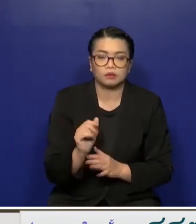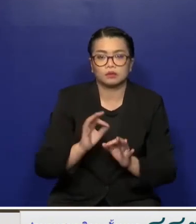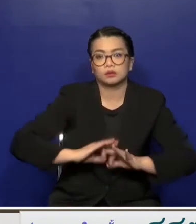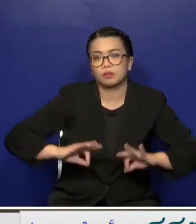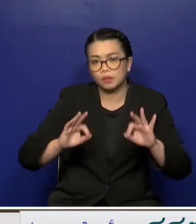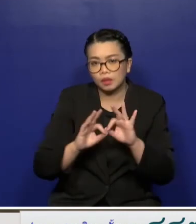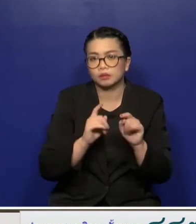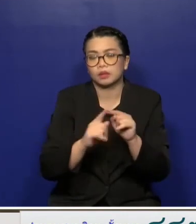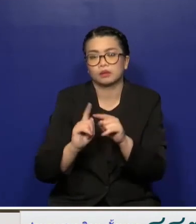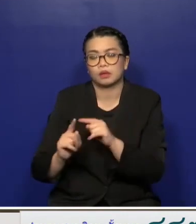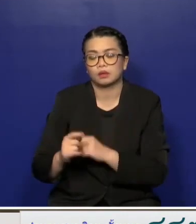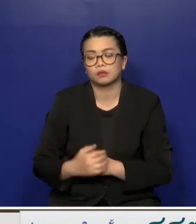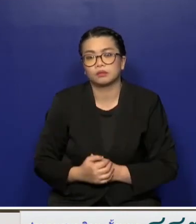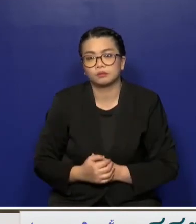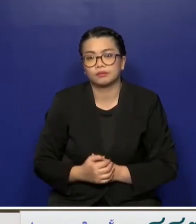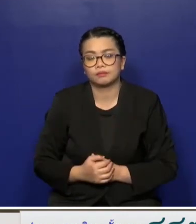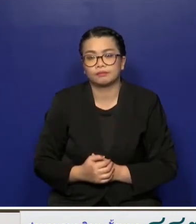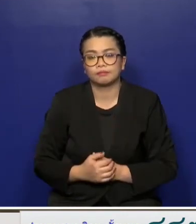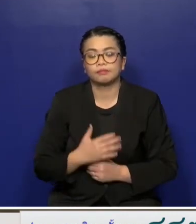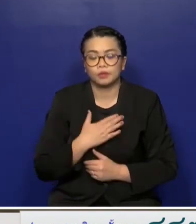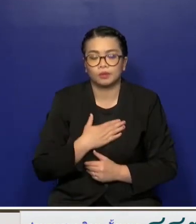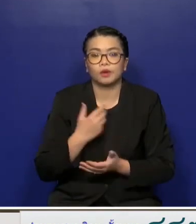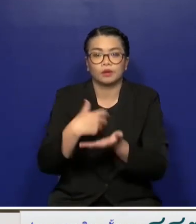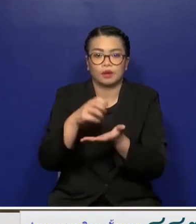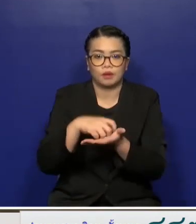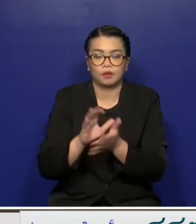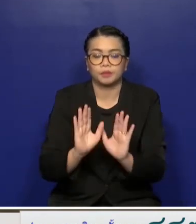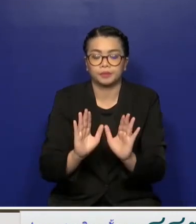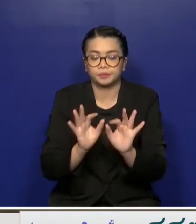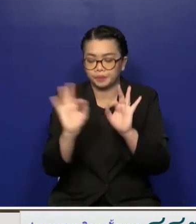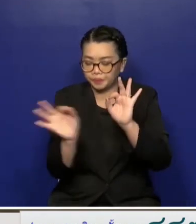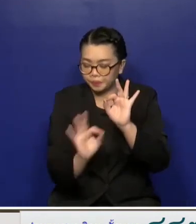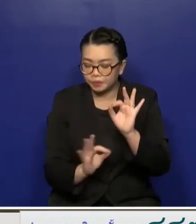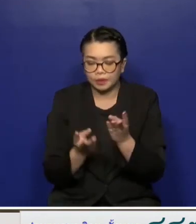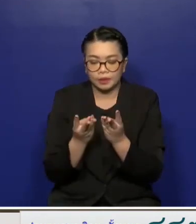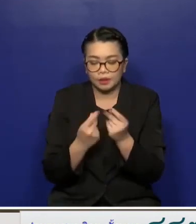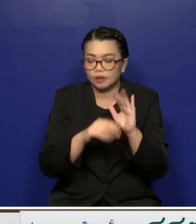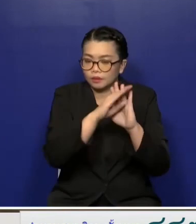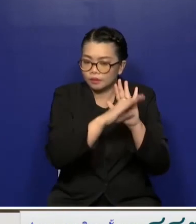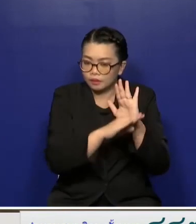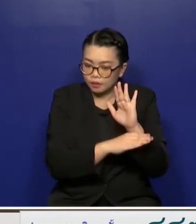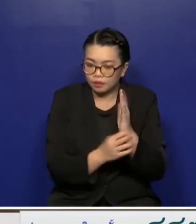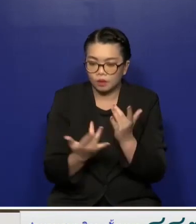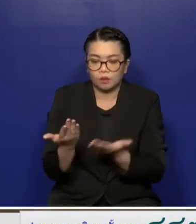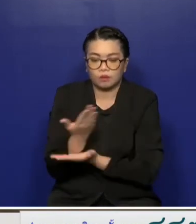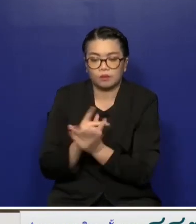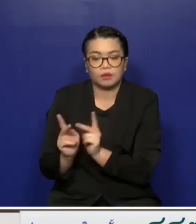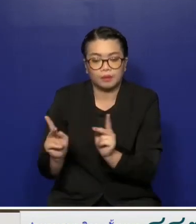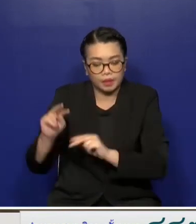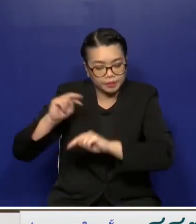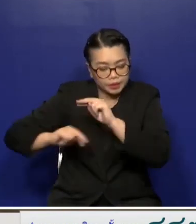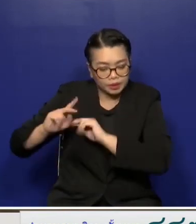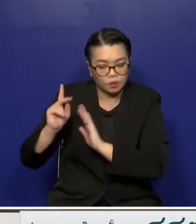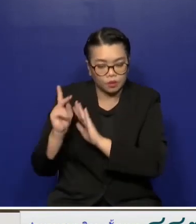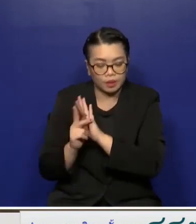ผมจึงกราบเรียนท่านประธานเป็นเบื้องต้นไว้ในชั้นหลักการแค่นี้ก่อนรายละเอียดก็จะไปลงกันในชั้นกรรมธิการเพื่อให้กฎหมาย